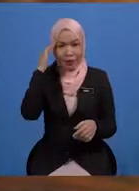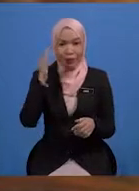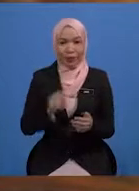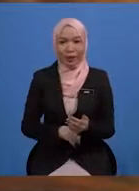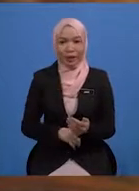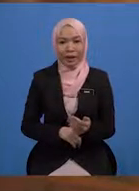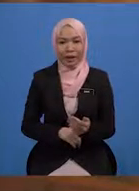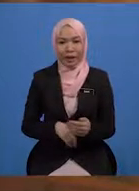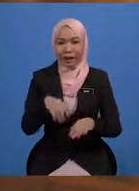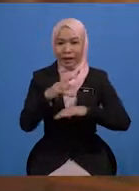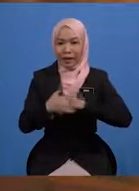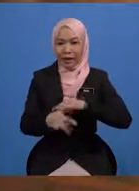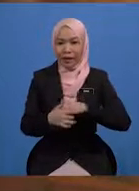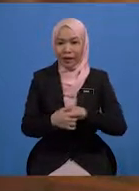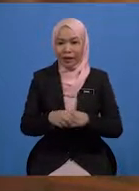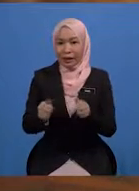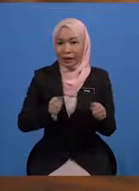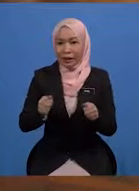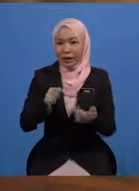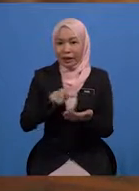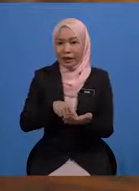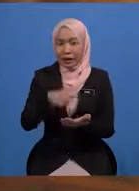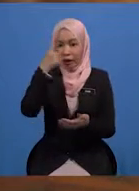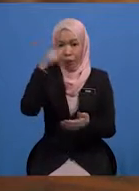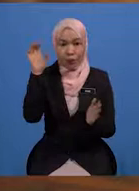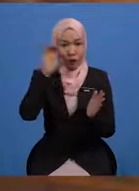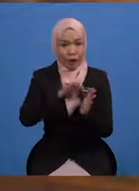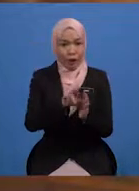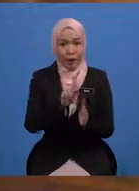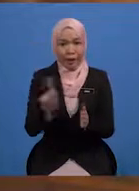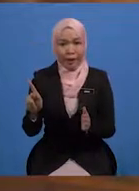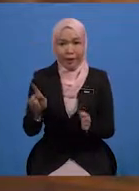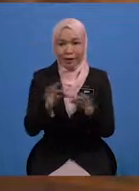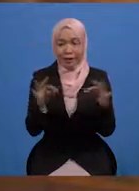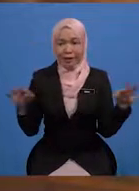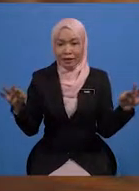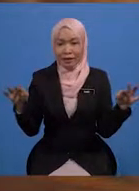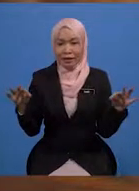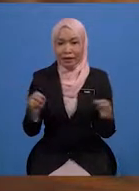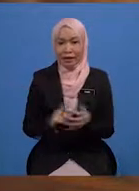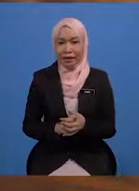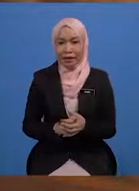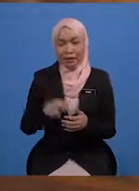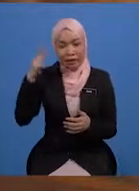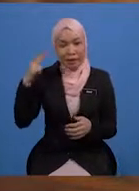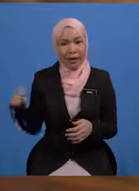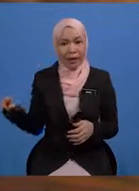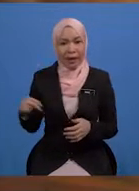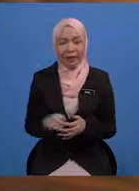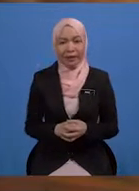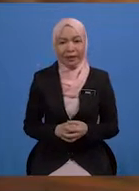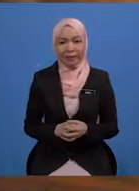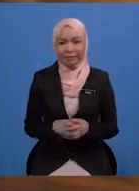awal, aktiviti catan hanya untuk menggambarkan kisah-kisah keagamaan. Namun